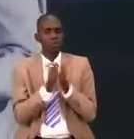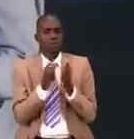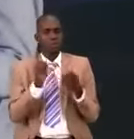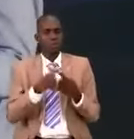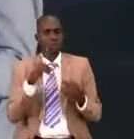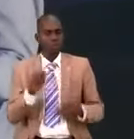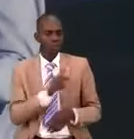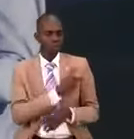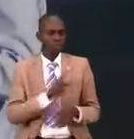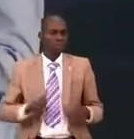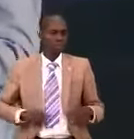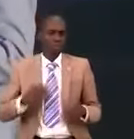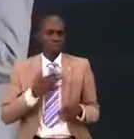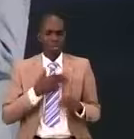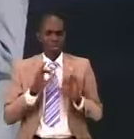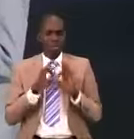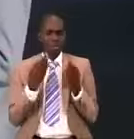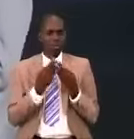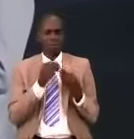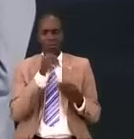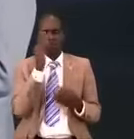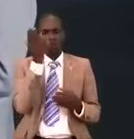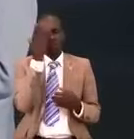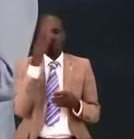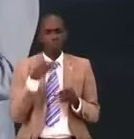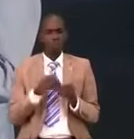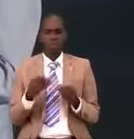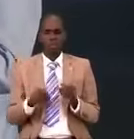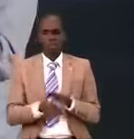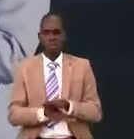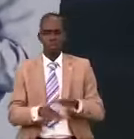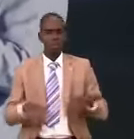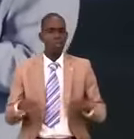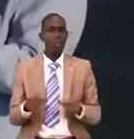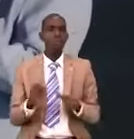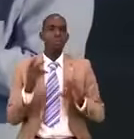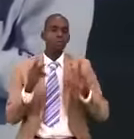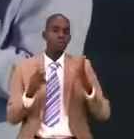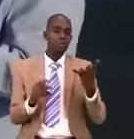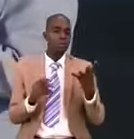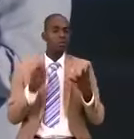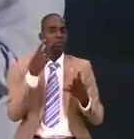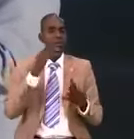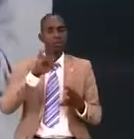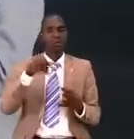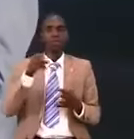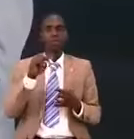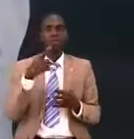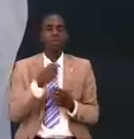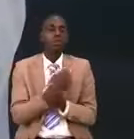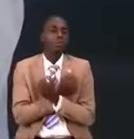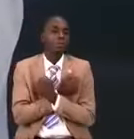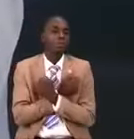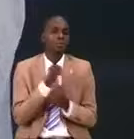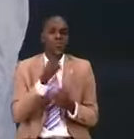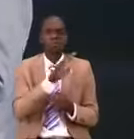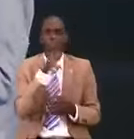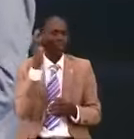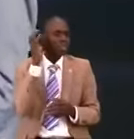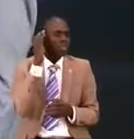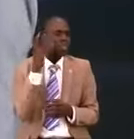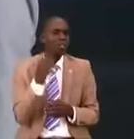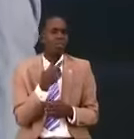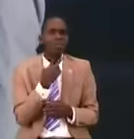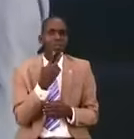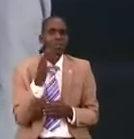Jean Le bien d'aimer vous n'entendez jamais savoir il s'appuyait seulement sur le Seigneur mais avant qu'il meurt